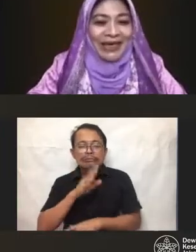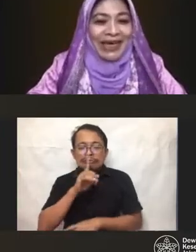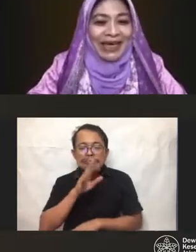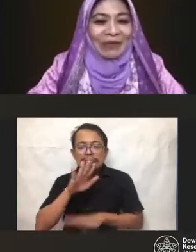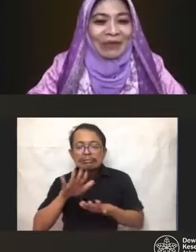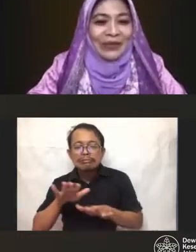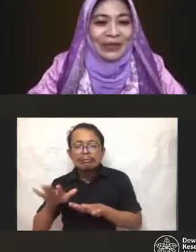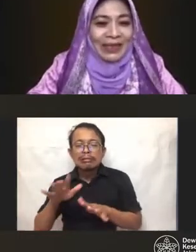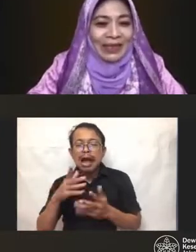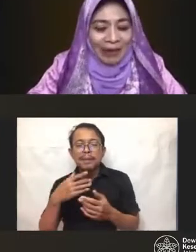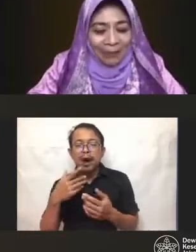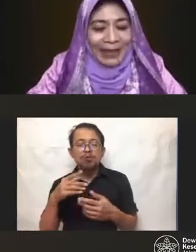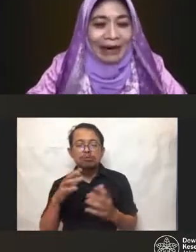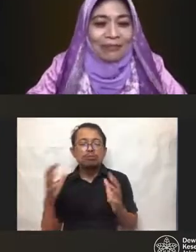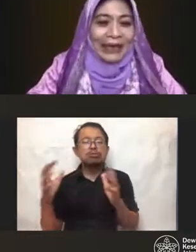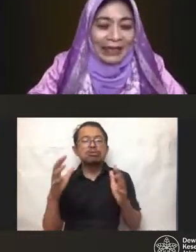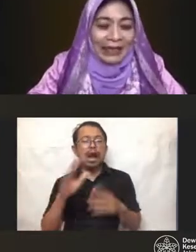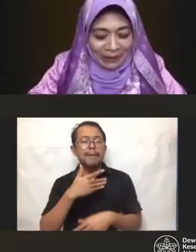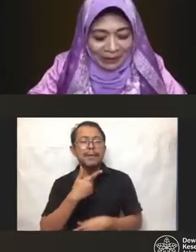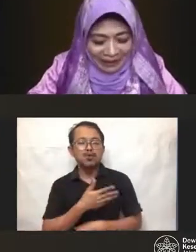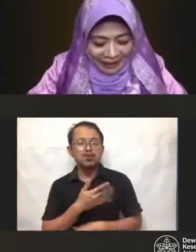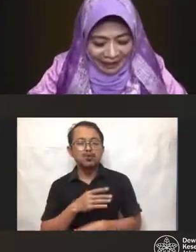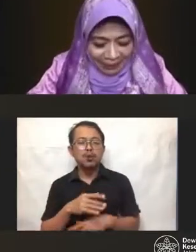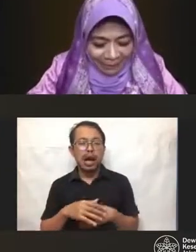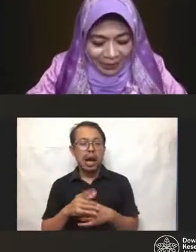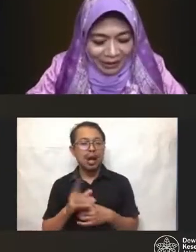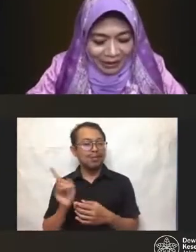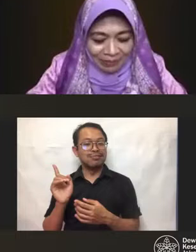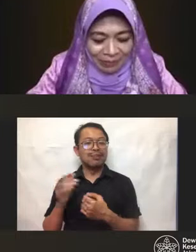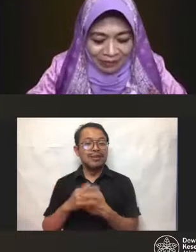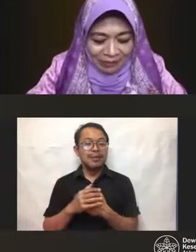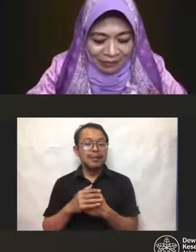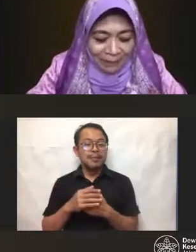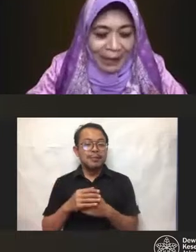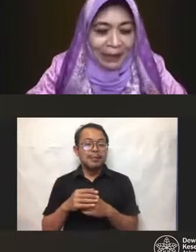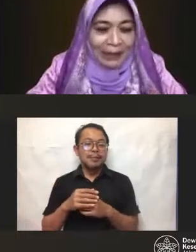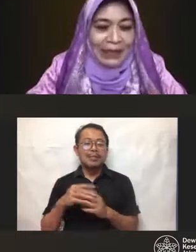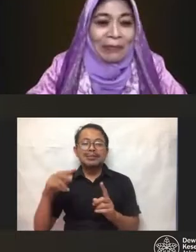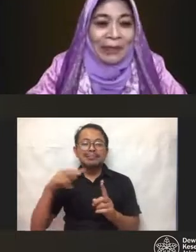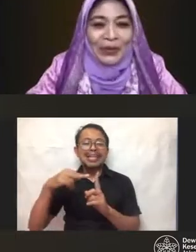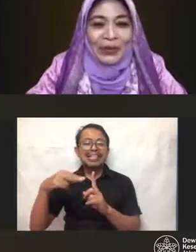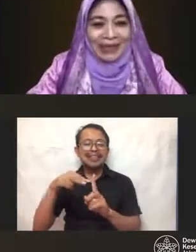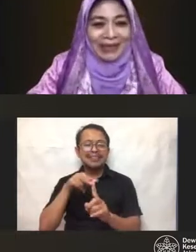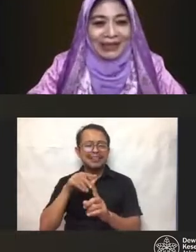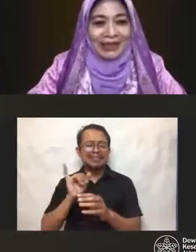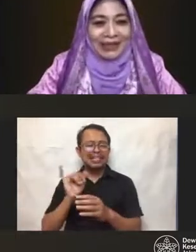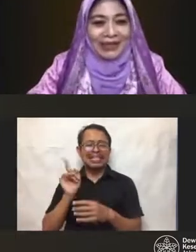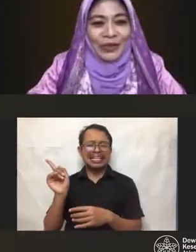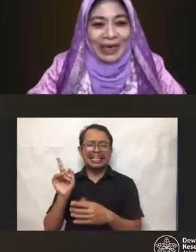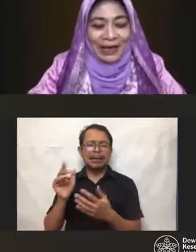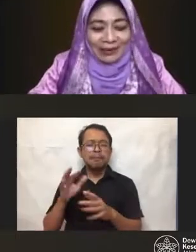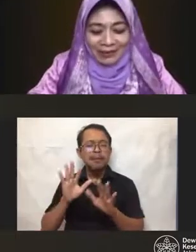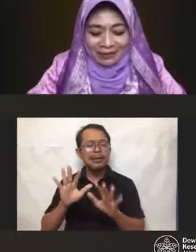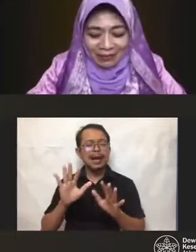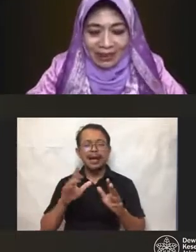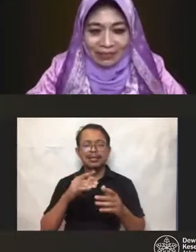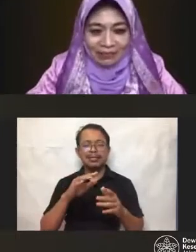heboh kira-kira begitu. Nah, pandangan-pandangan seperti inilah ya yang memenuhi ya,